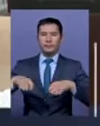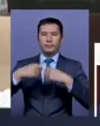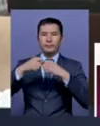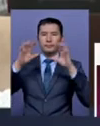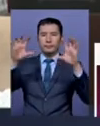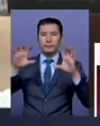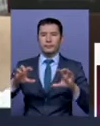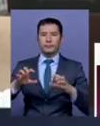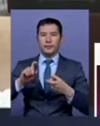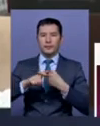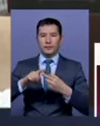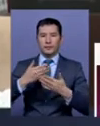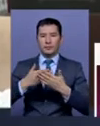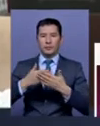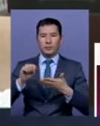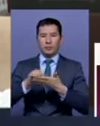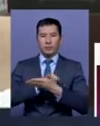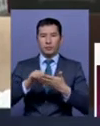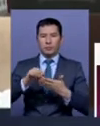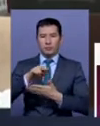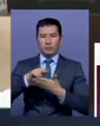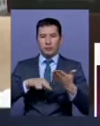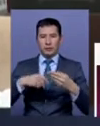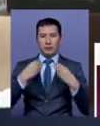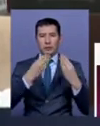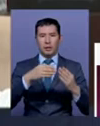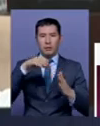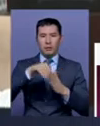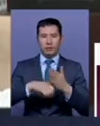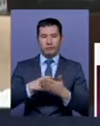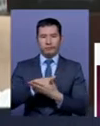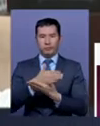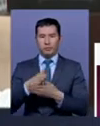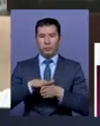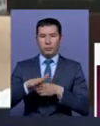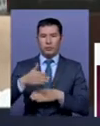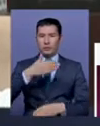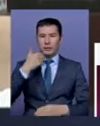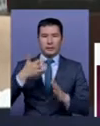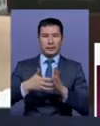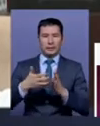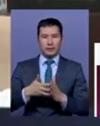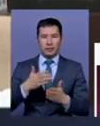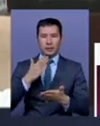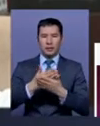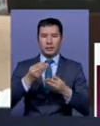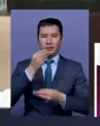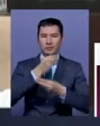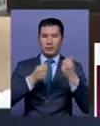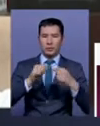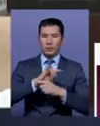как сертификация при неполном пакете документов, сертификация при предоставлении недостоверных сведений на